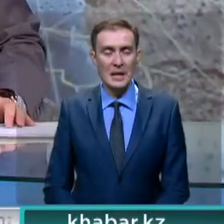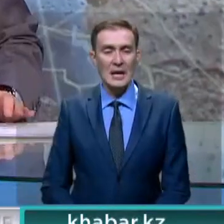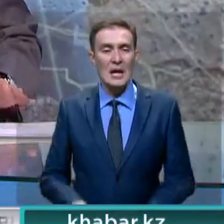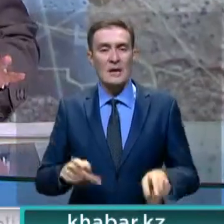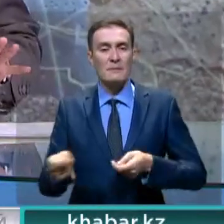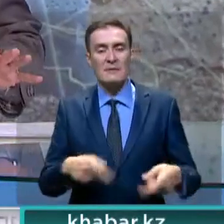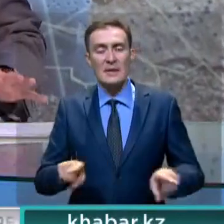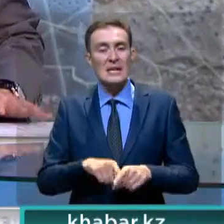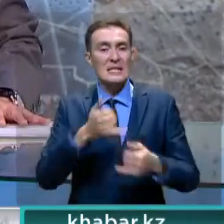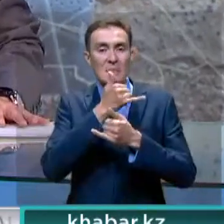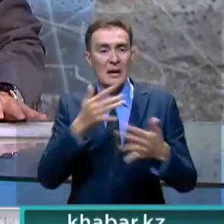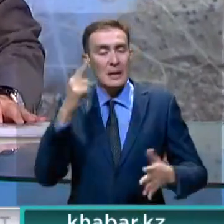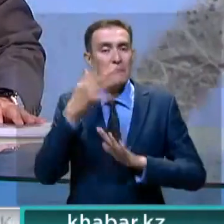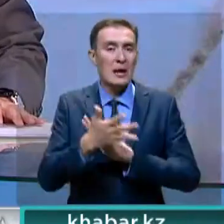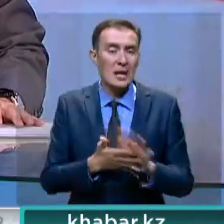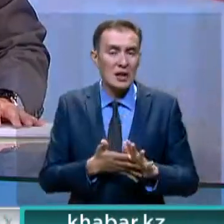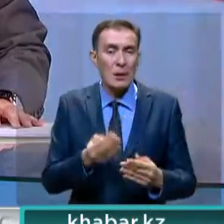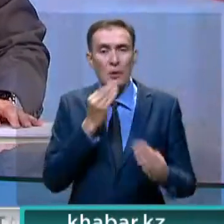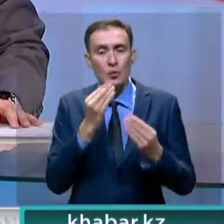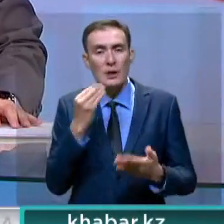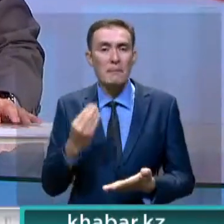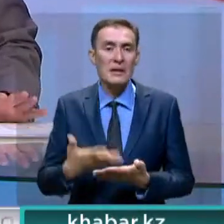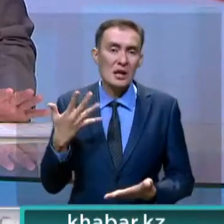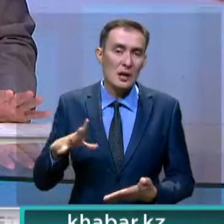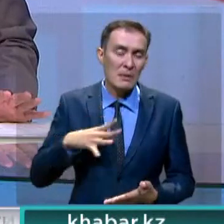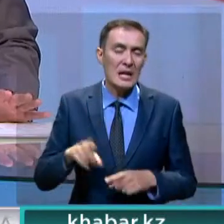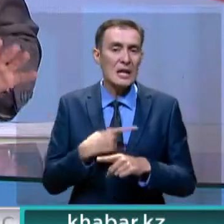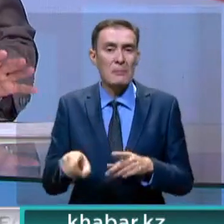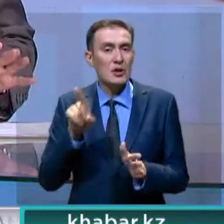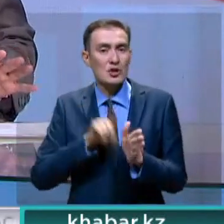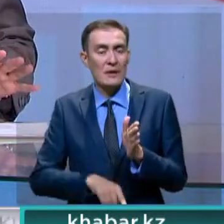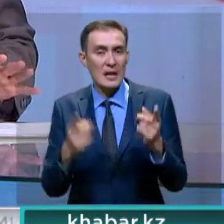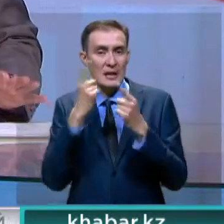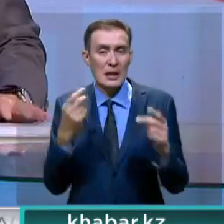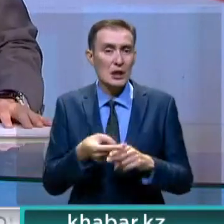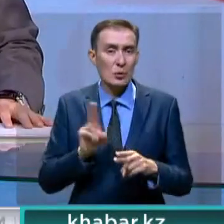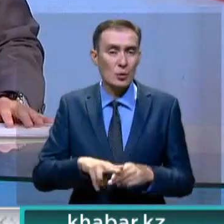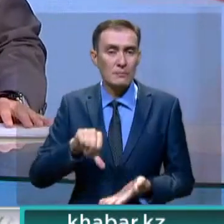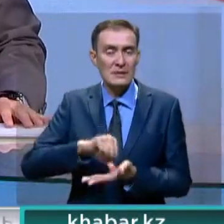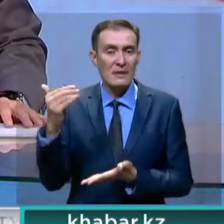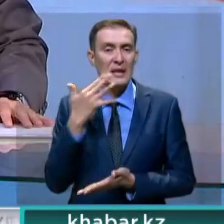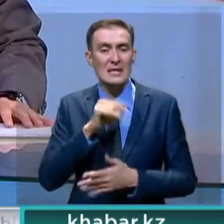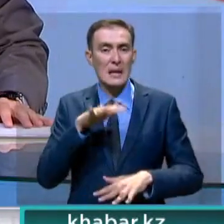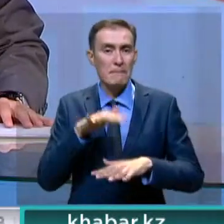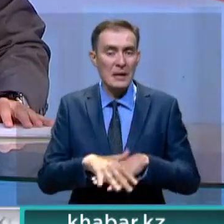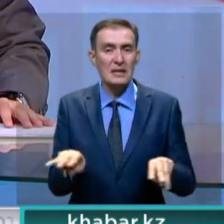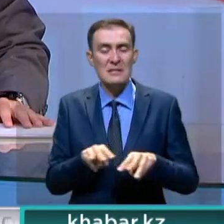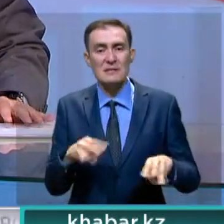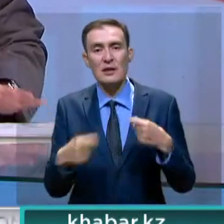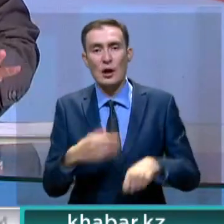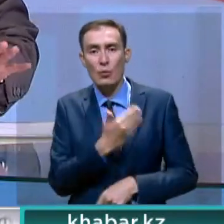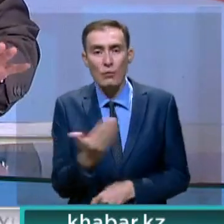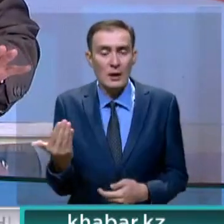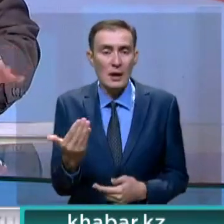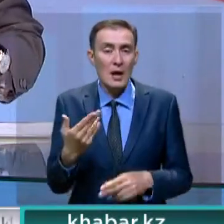правительстве сегодня так и не смогли разобраться, подорожали продукты питания или все-таки подешевели. Данные, которые представили Национальный банк и